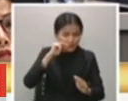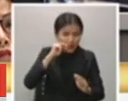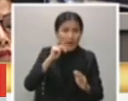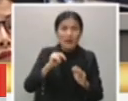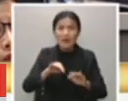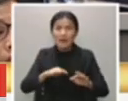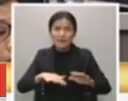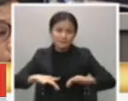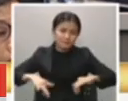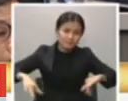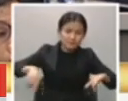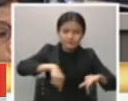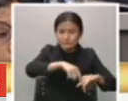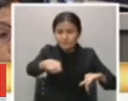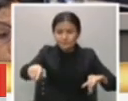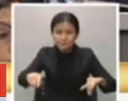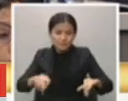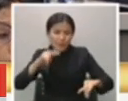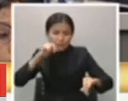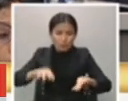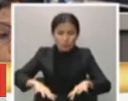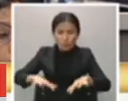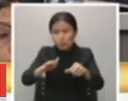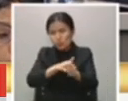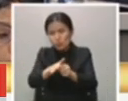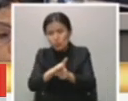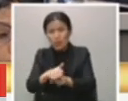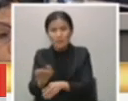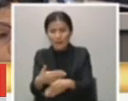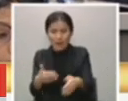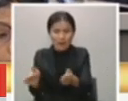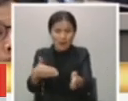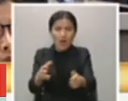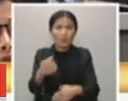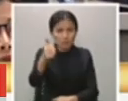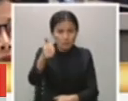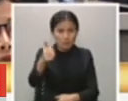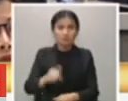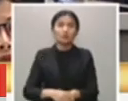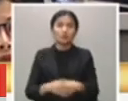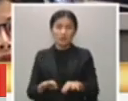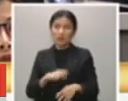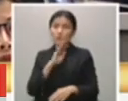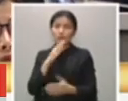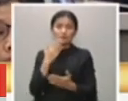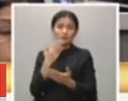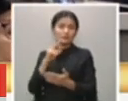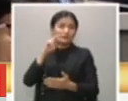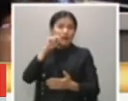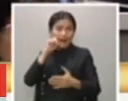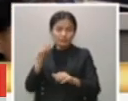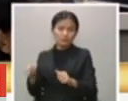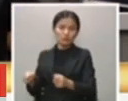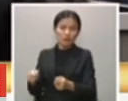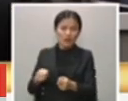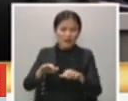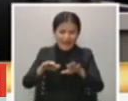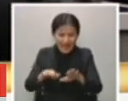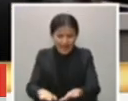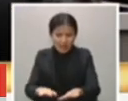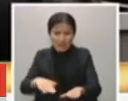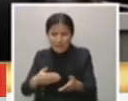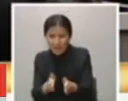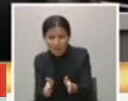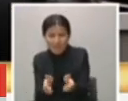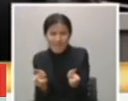ลาก็ตัวเล็กโตไม่ได้เศรษฐกิจก็โตไม่ได้ถ้าเติมเงินเข้าไปในระบบเติมน้ำเข้าไปในบ่อน้ำมากปลาก็เ